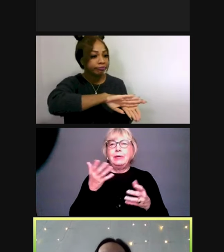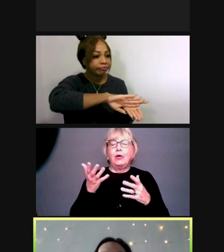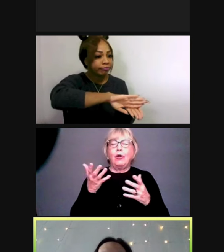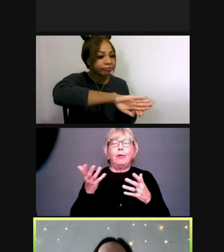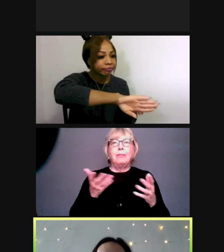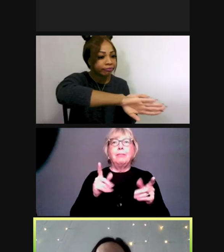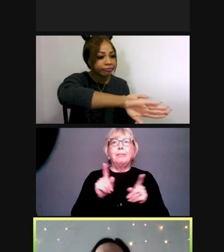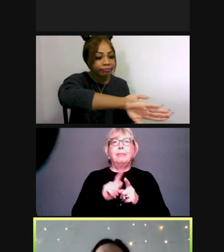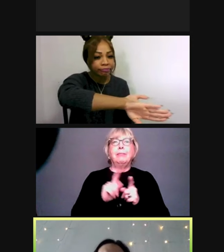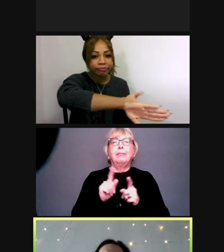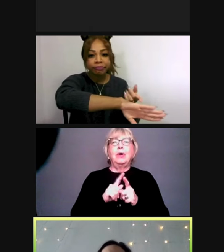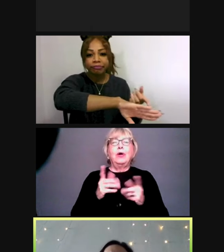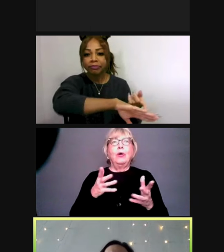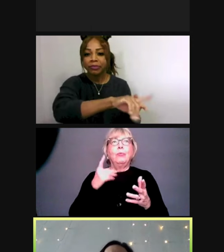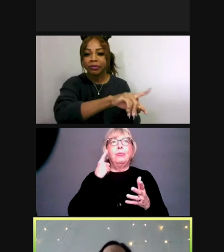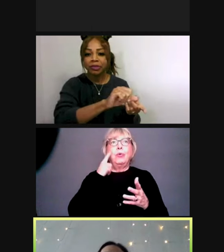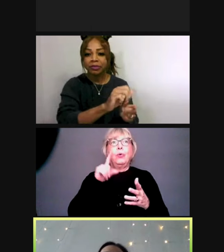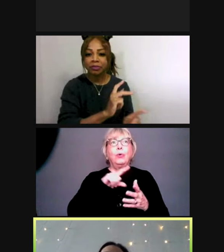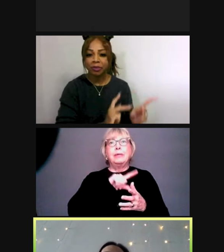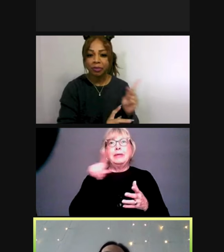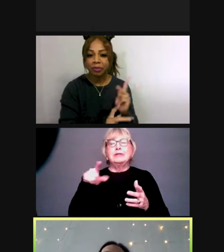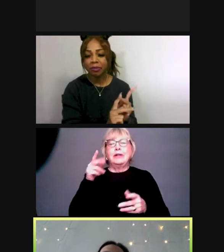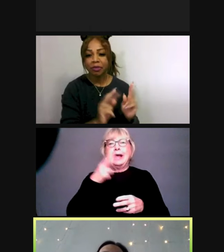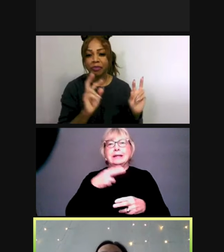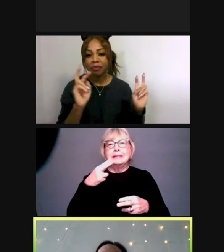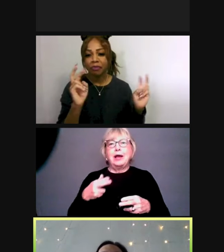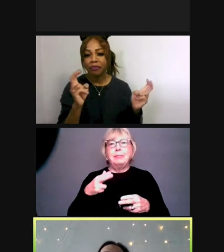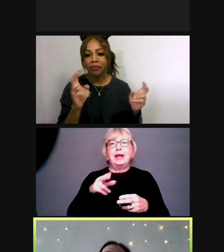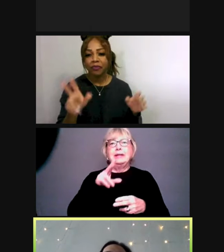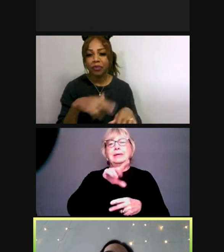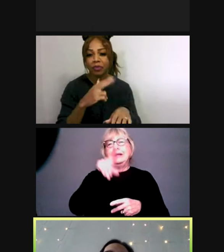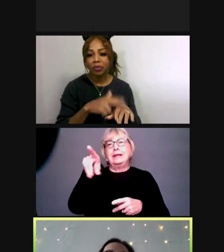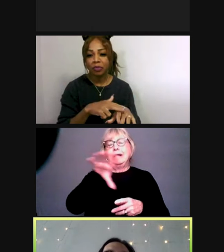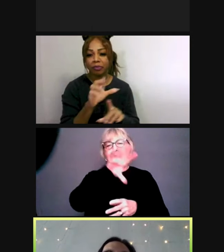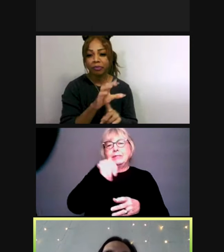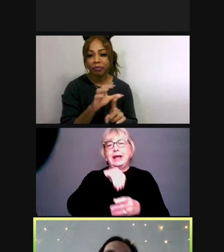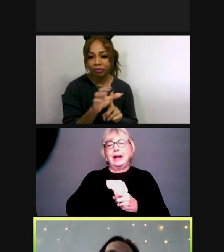déshandicaper les personnes et s'intégrer dans la culture normative.